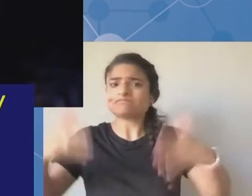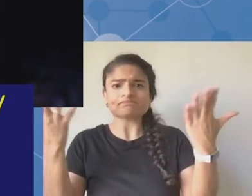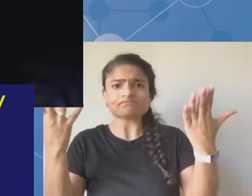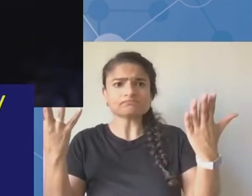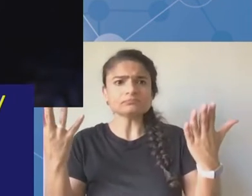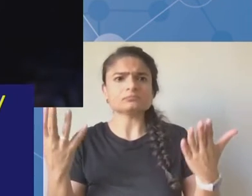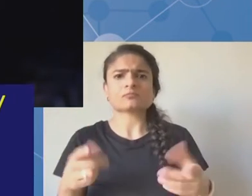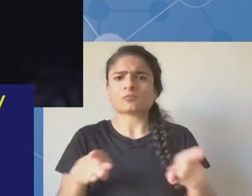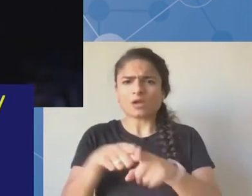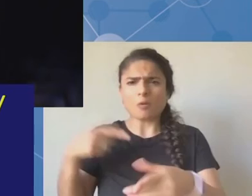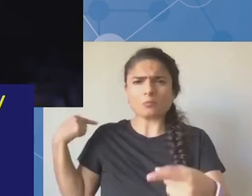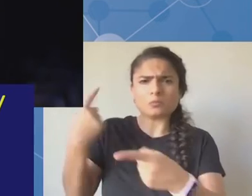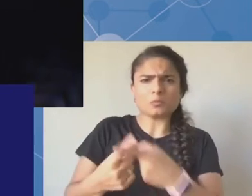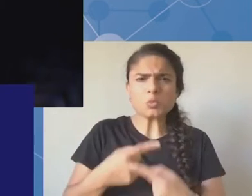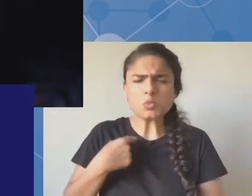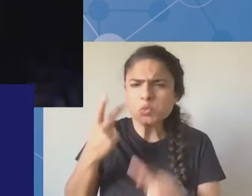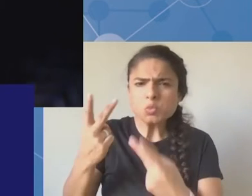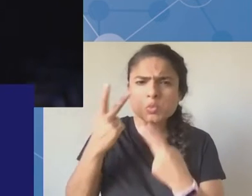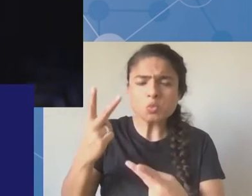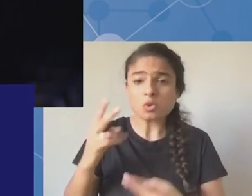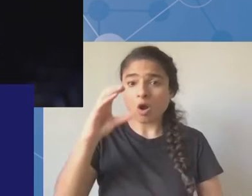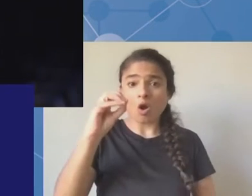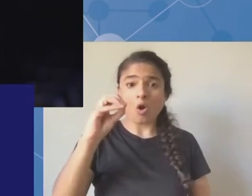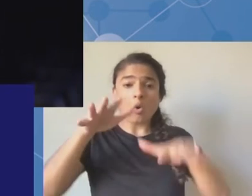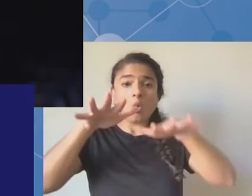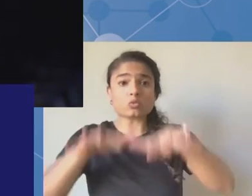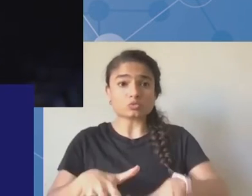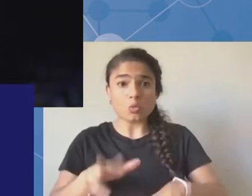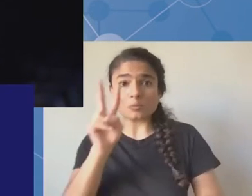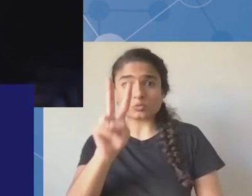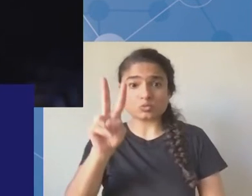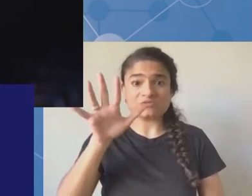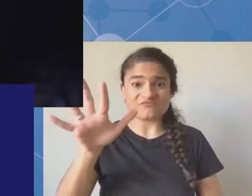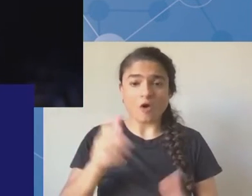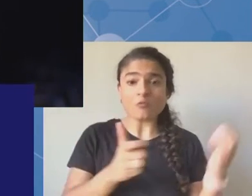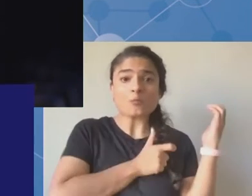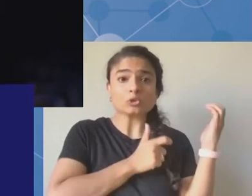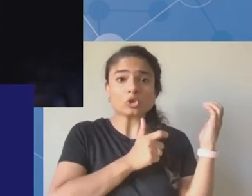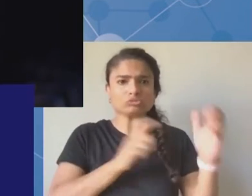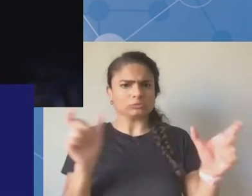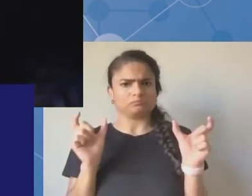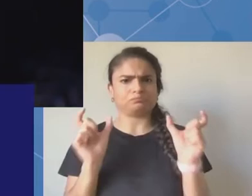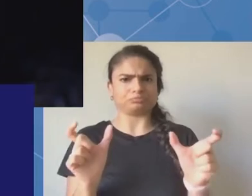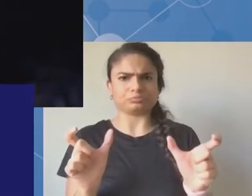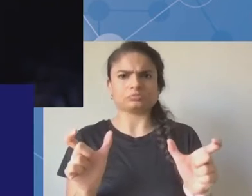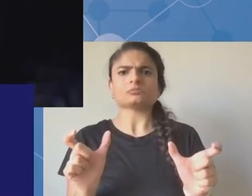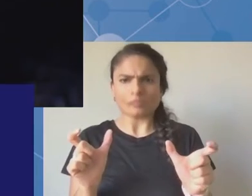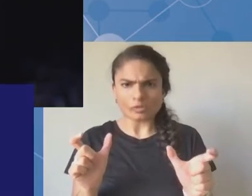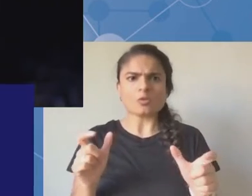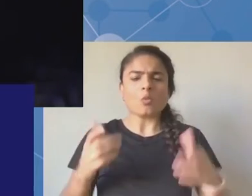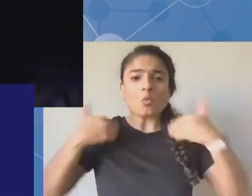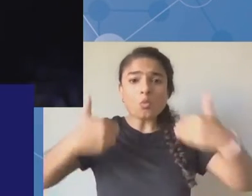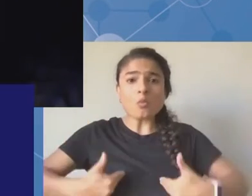негативного события. Я хотела бы обратить ваше внимание на материалы, которые на эту тему доступны,